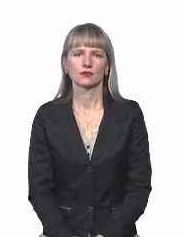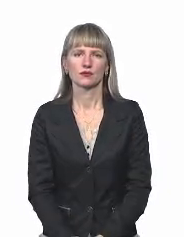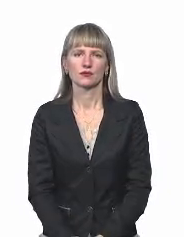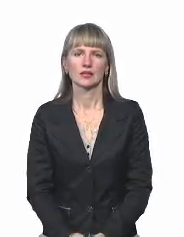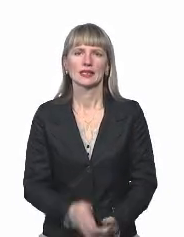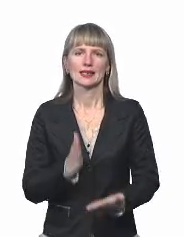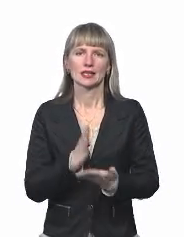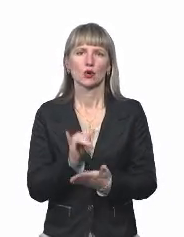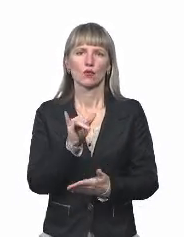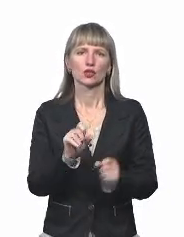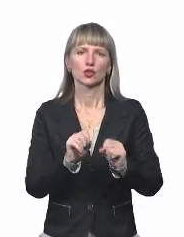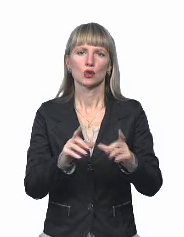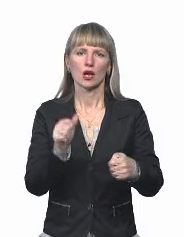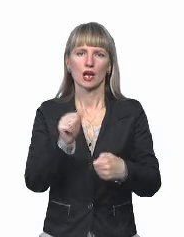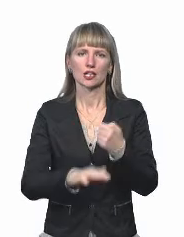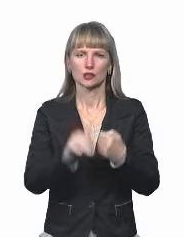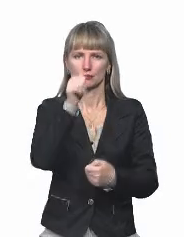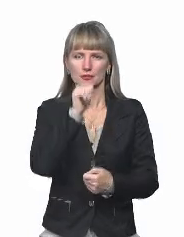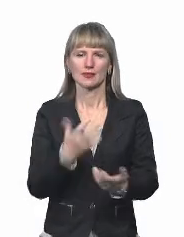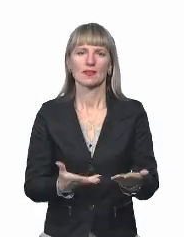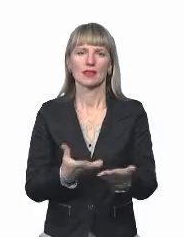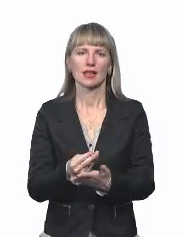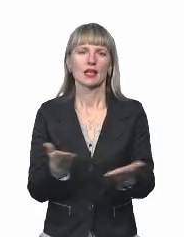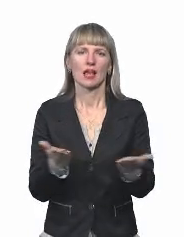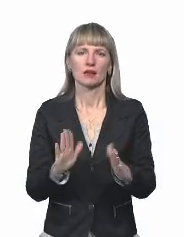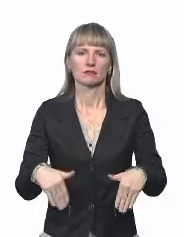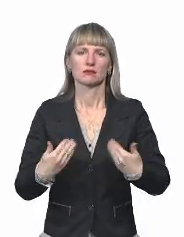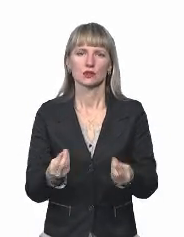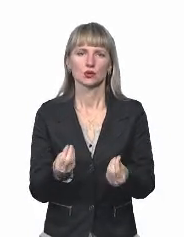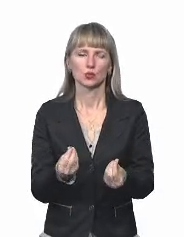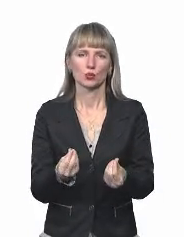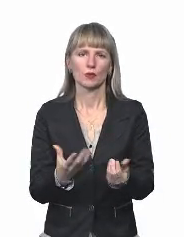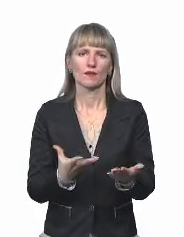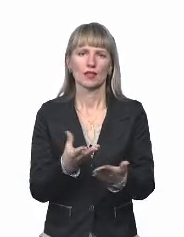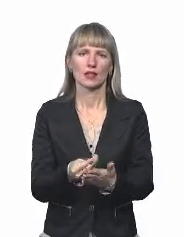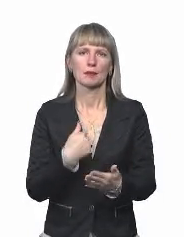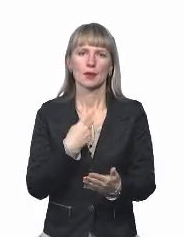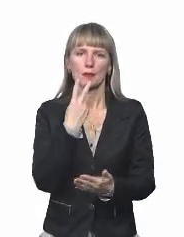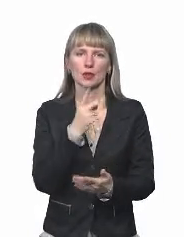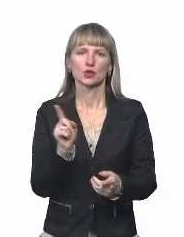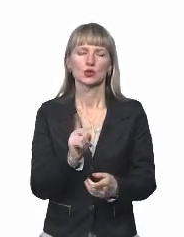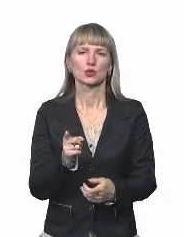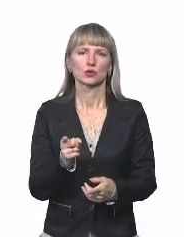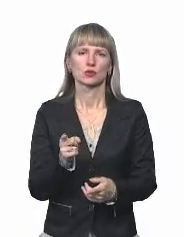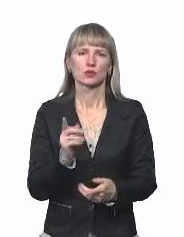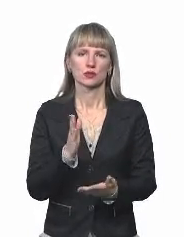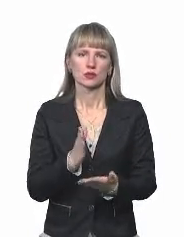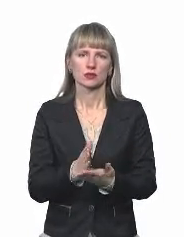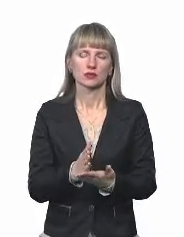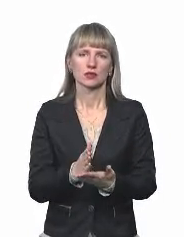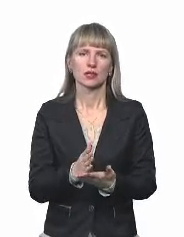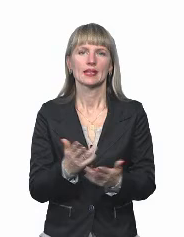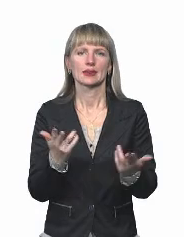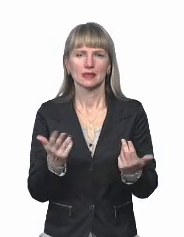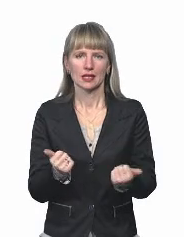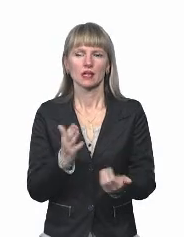чи є у вашій школі щомісячні внески, яка рекомендована сума цих щомісячних внесків? Ми бачимо, що більшість, 90% відповіли, так,